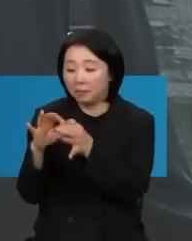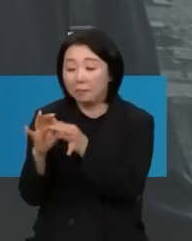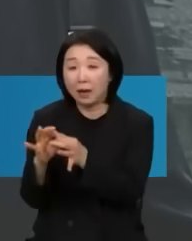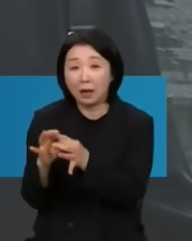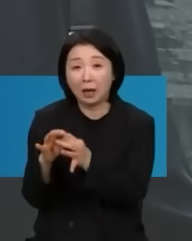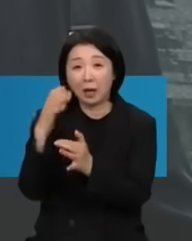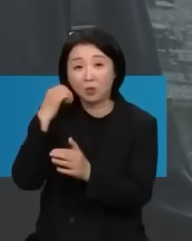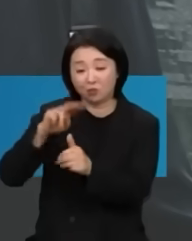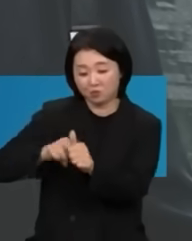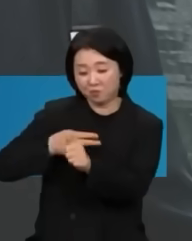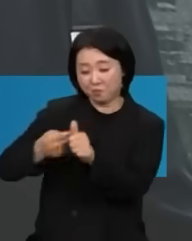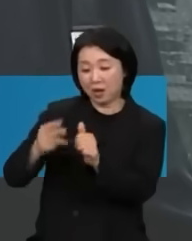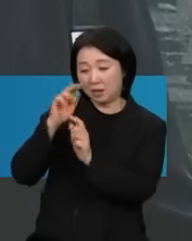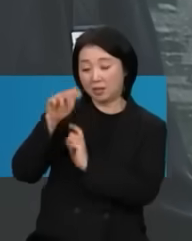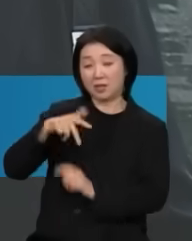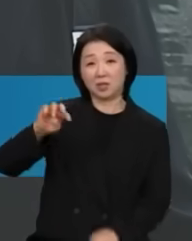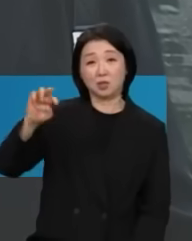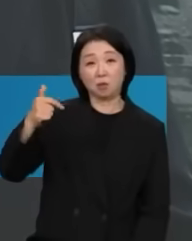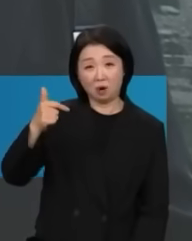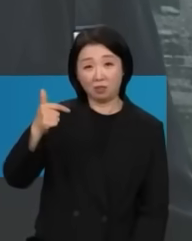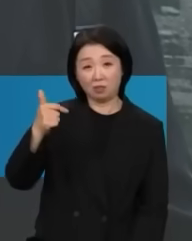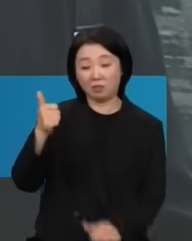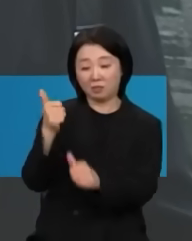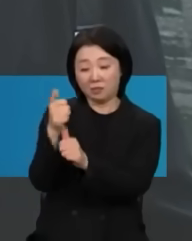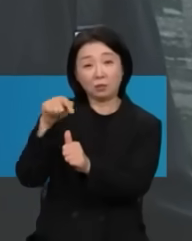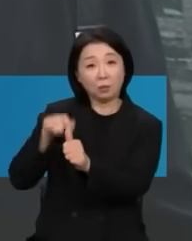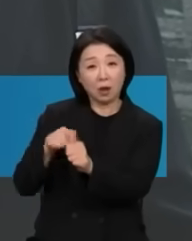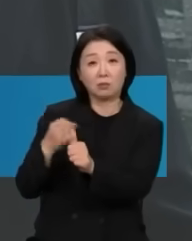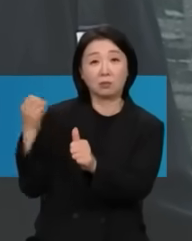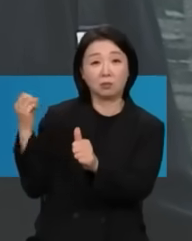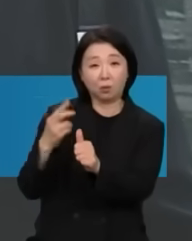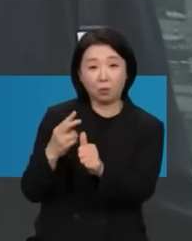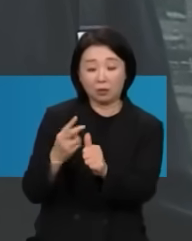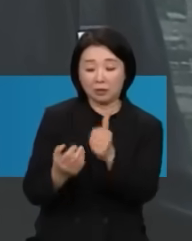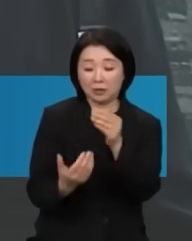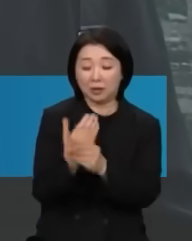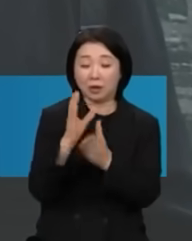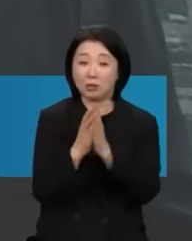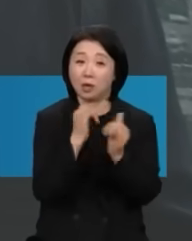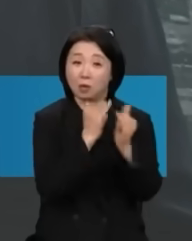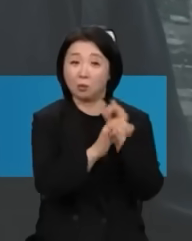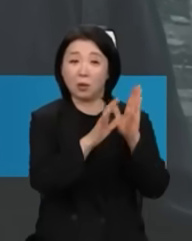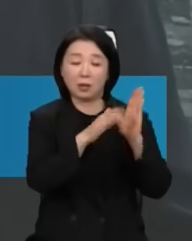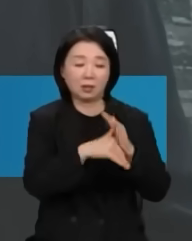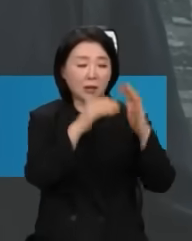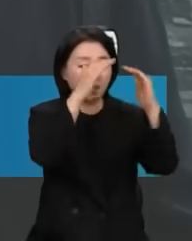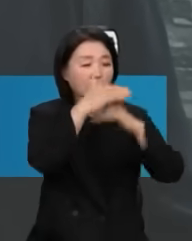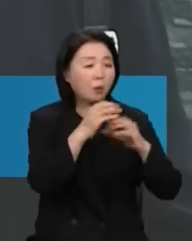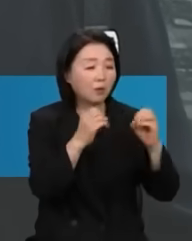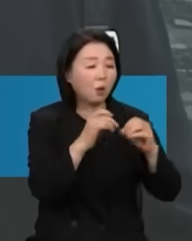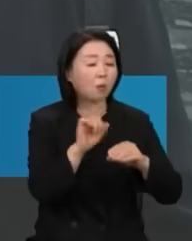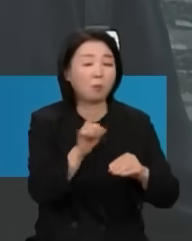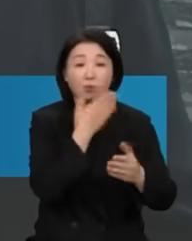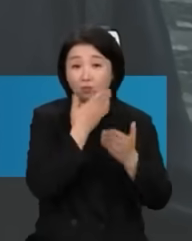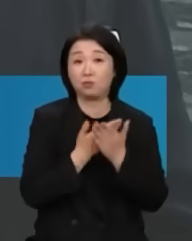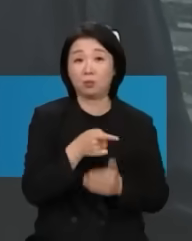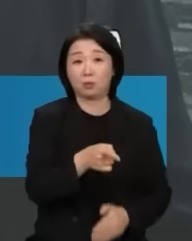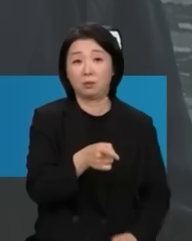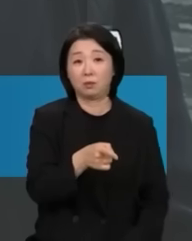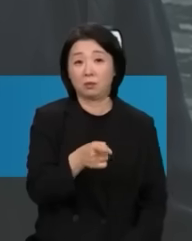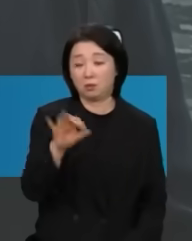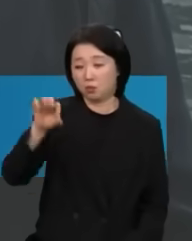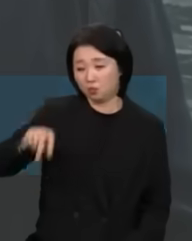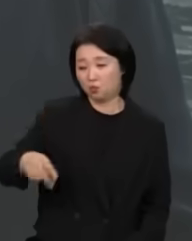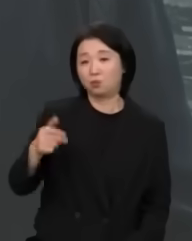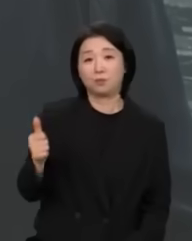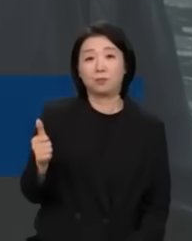참모 이시원 대통령실 공직기강 비서관과 사건 당시 통화에서 무슨 대화를 했는지가 핵심이었는데